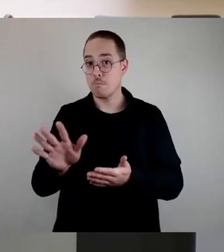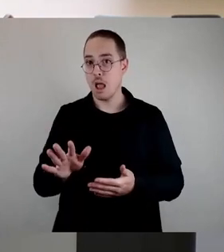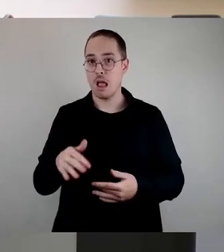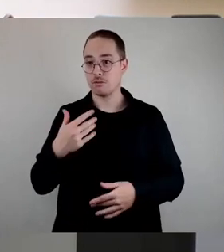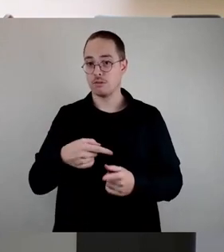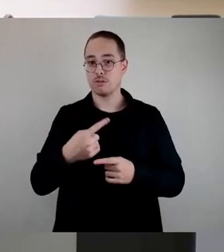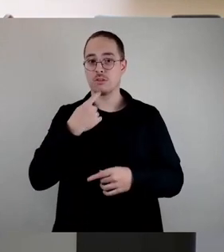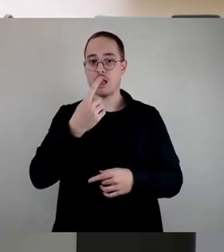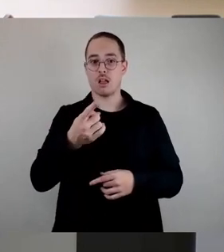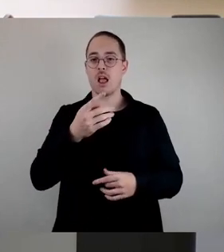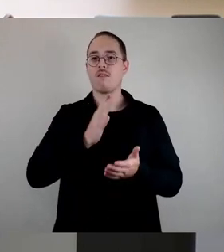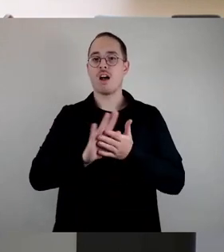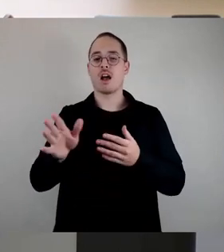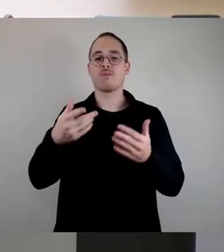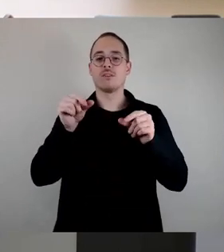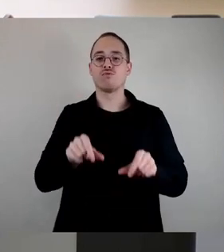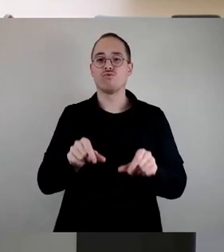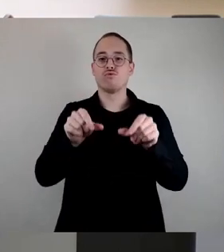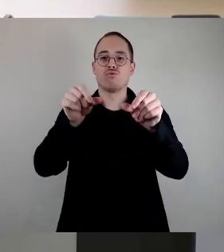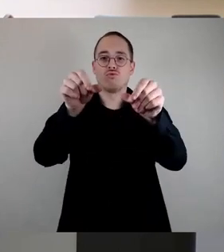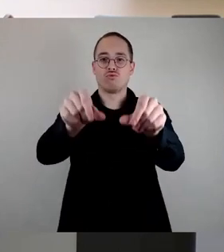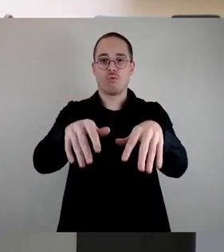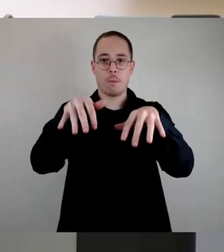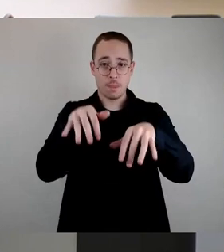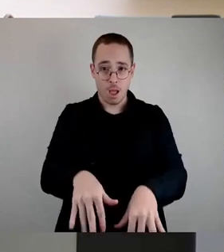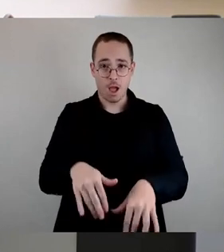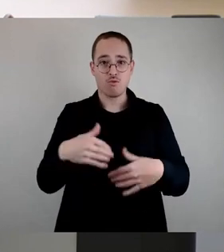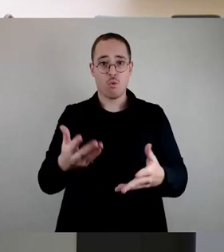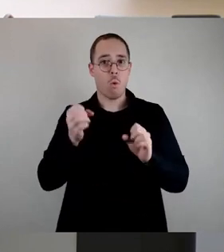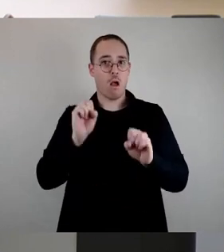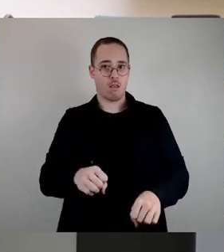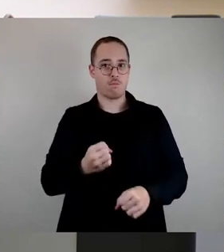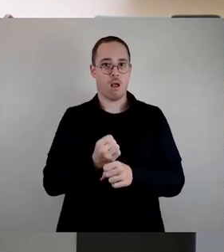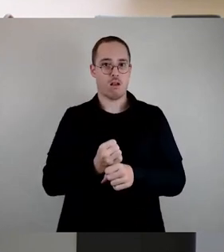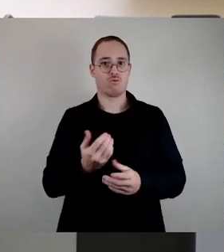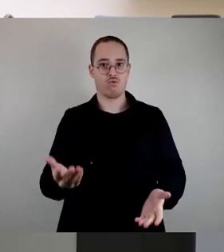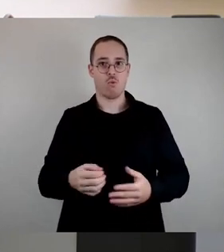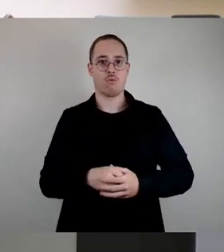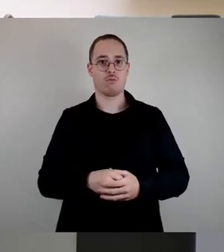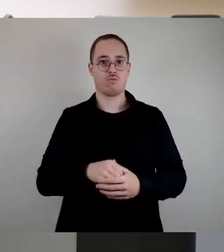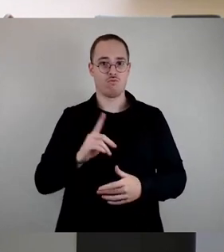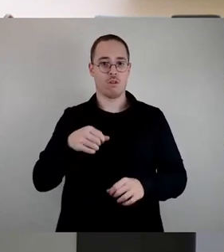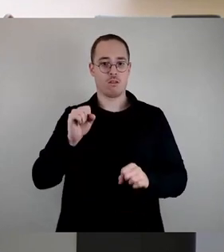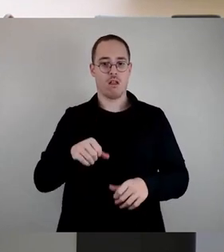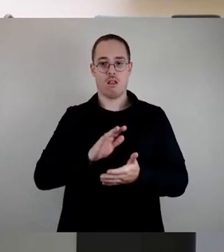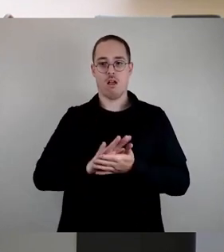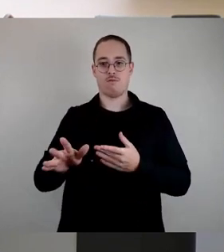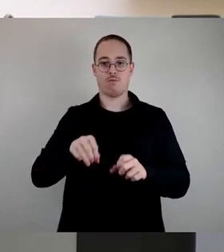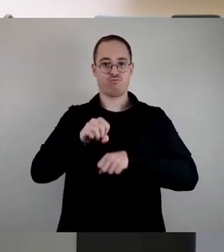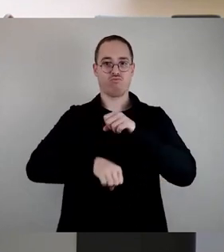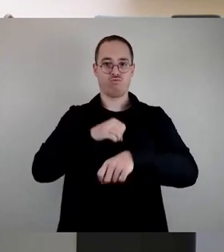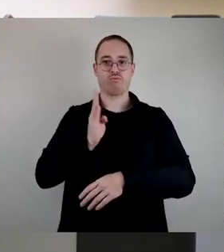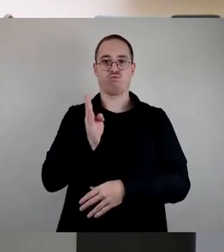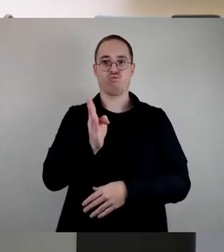realistisch machbar. Und auf der Basis von dieser realen Trasse, die dann gefahren werden kann, die umgesetzt werden